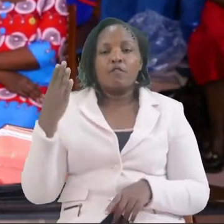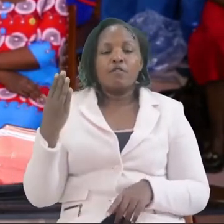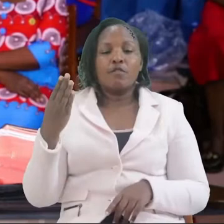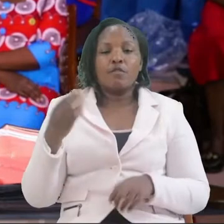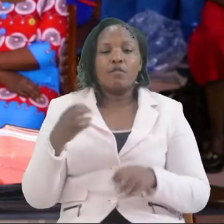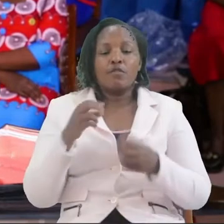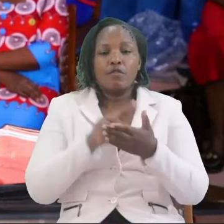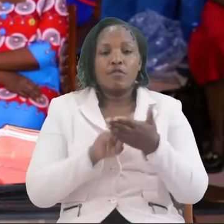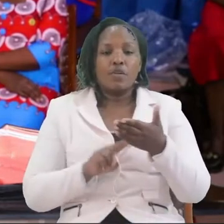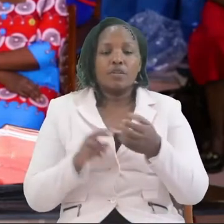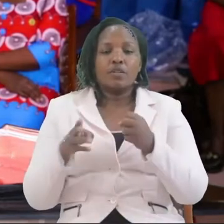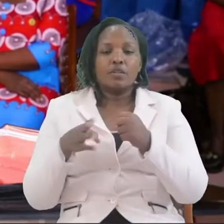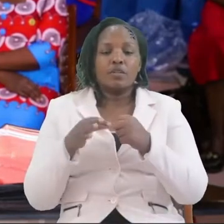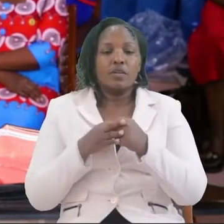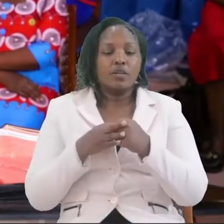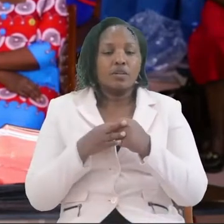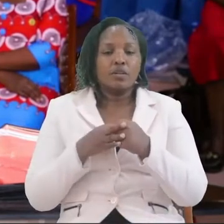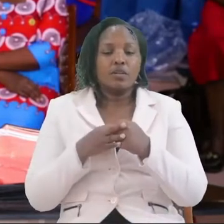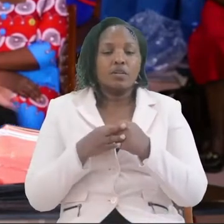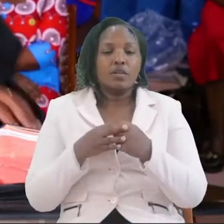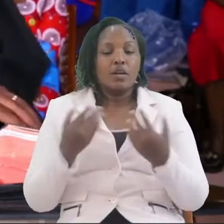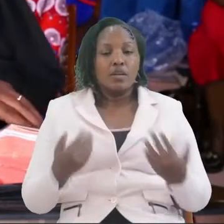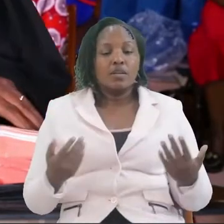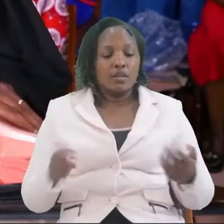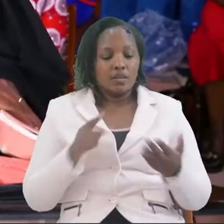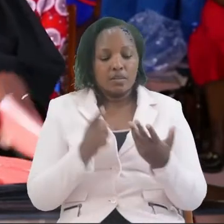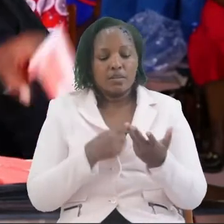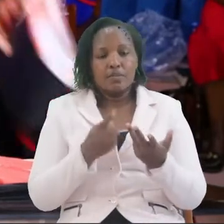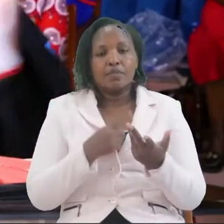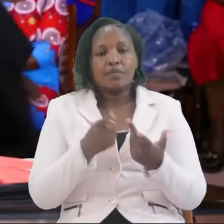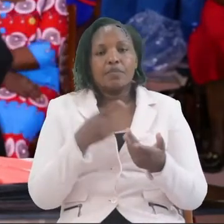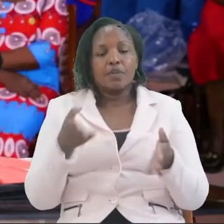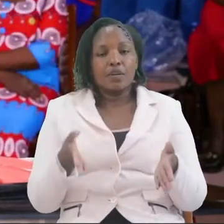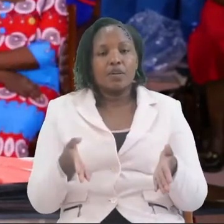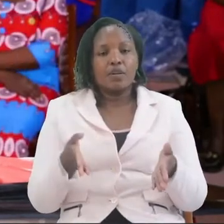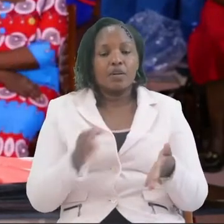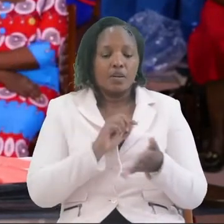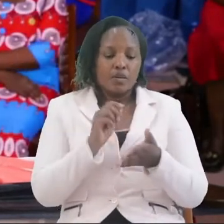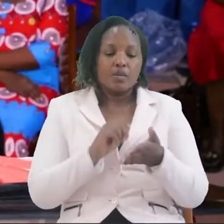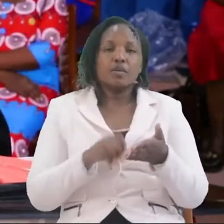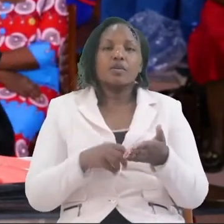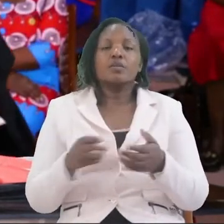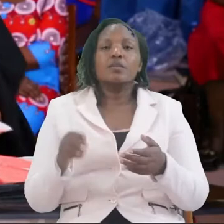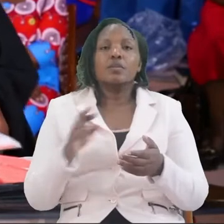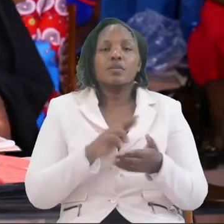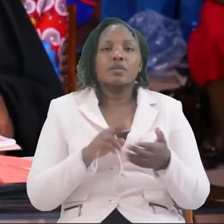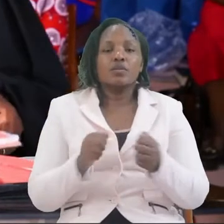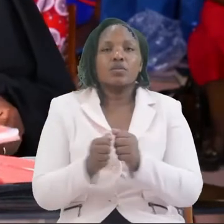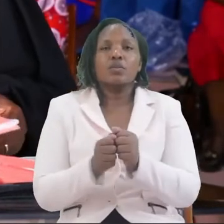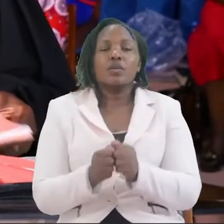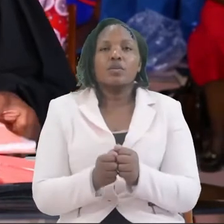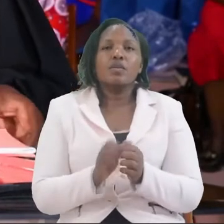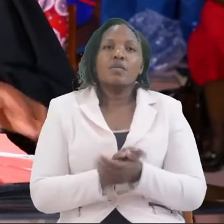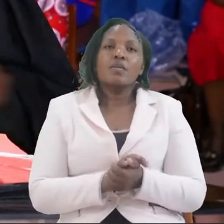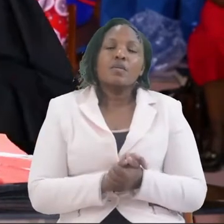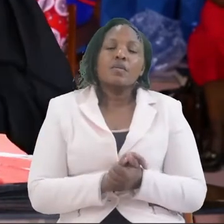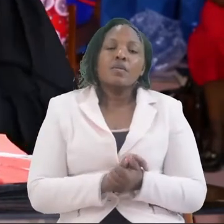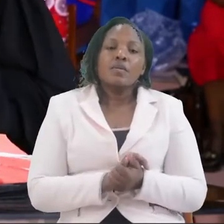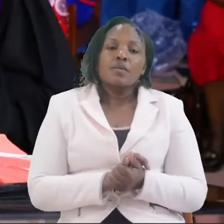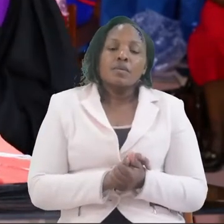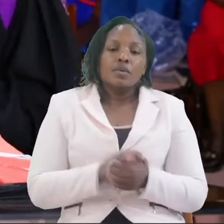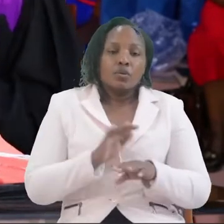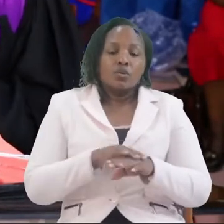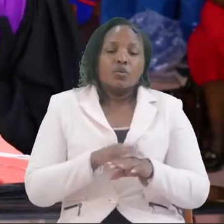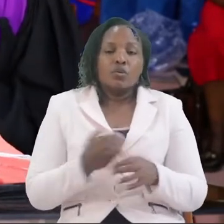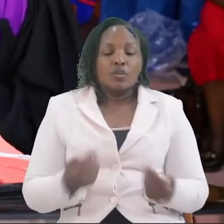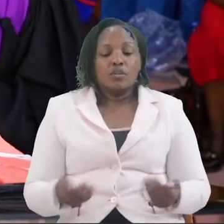wa 8 kuna mambo yametajwa hapo. Labda hii nitasoma kwa sababu ina mambo